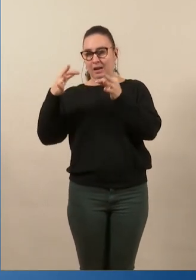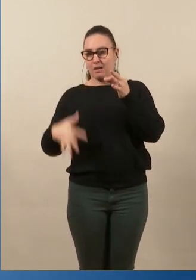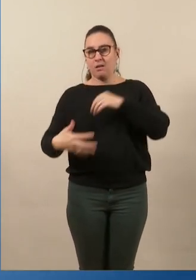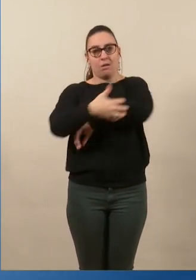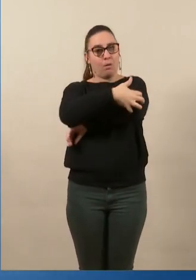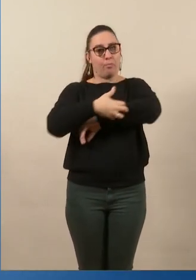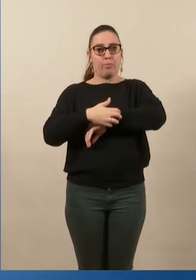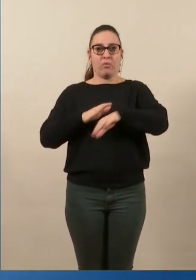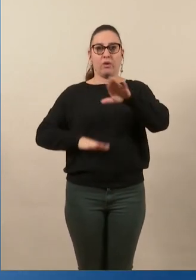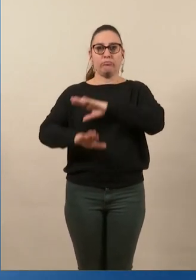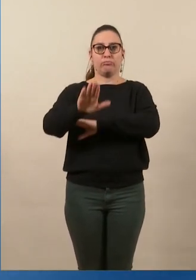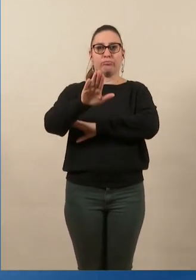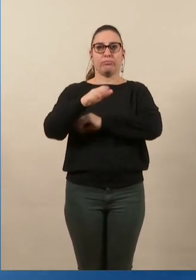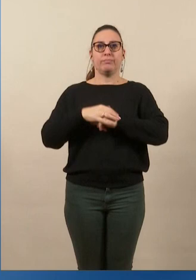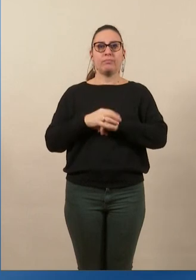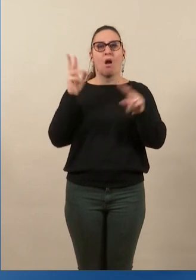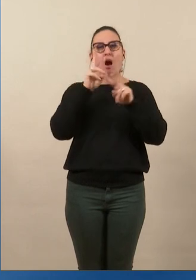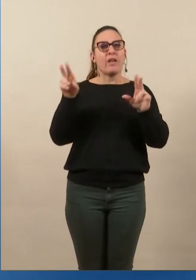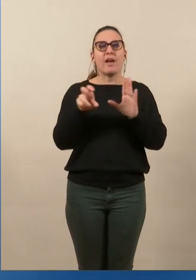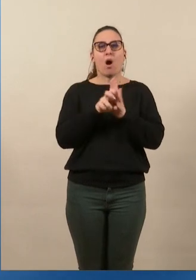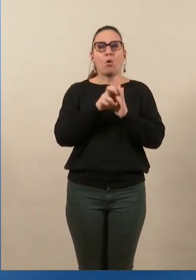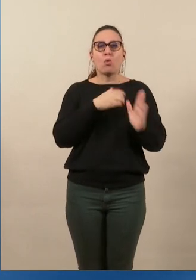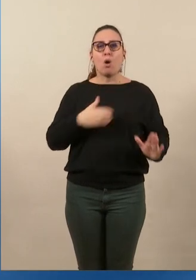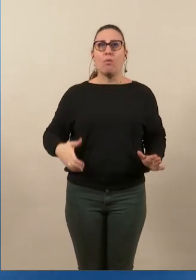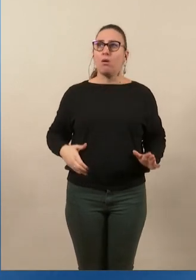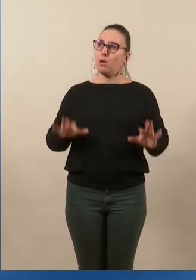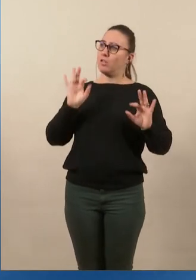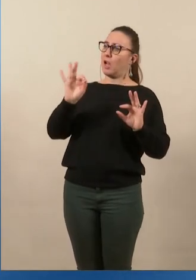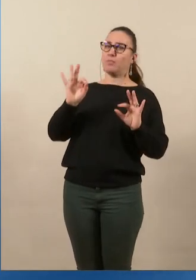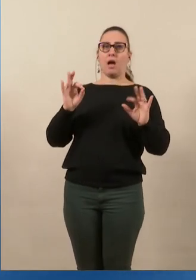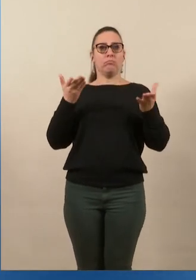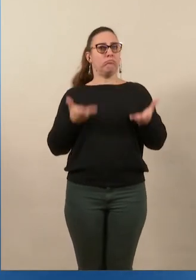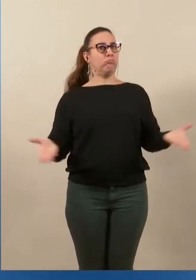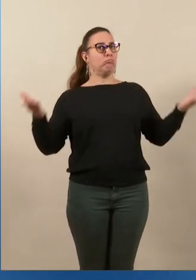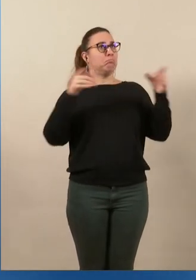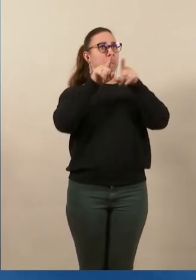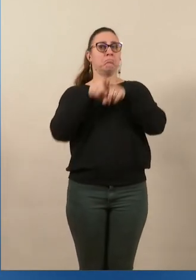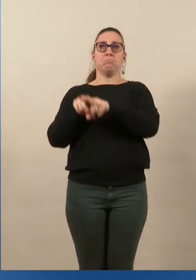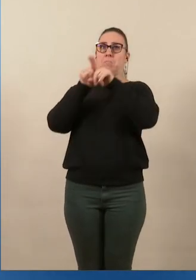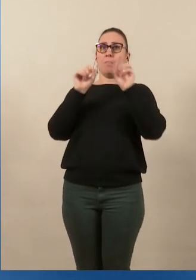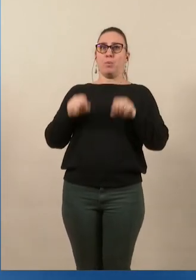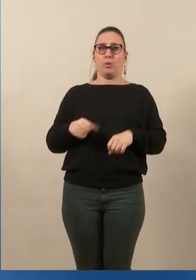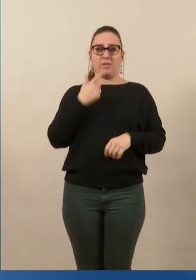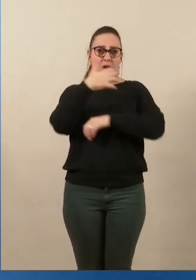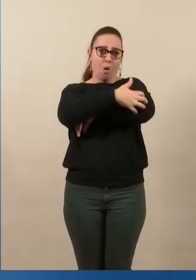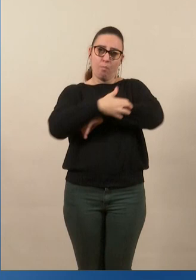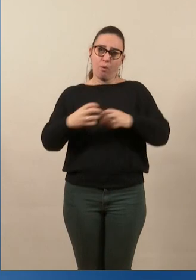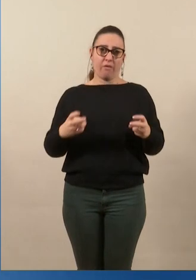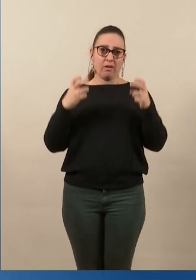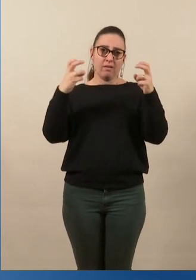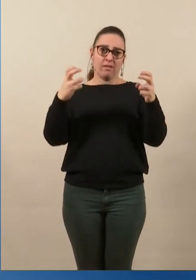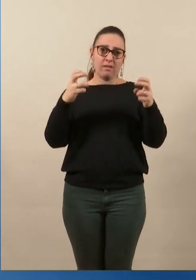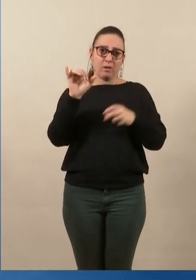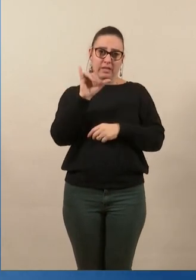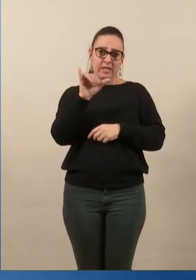évidence c'est pas une question de la ville de gredope c'est une question courante et il y aura donc au final plus de pauvreté pour nos